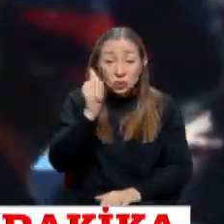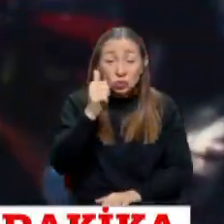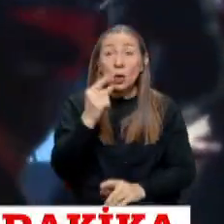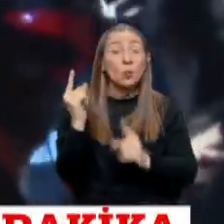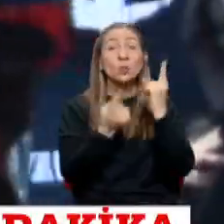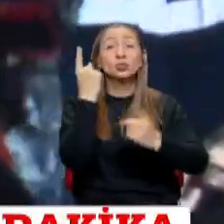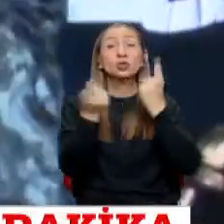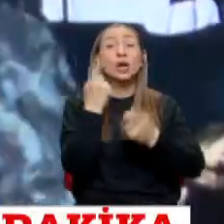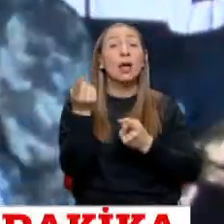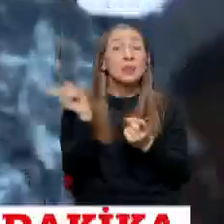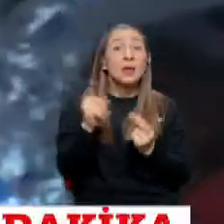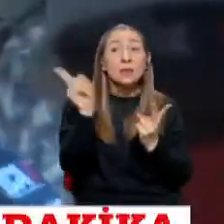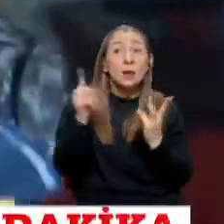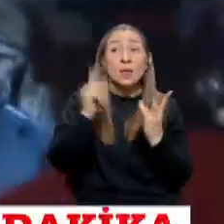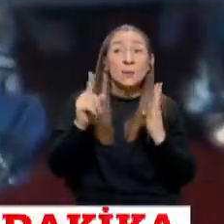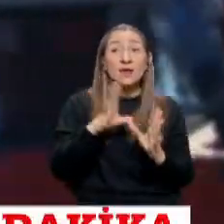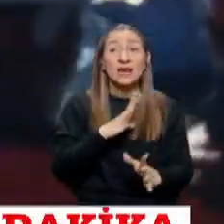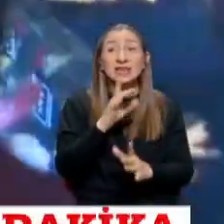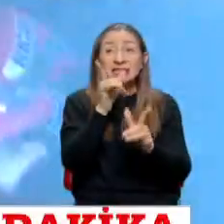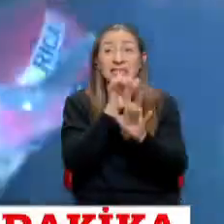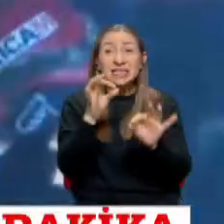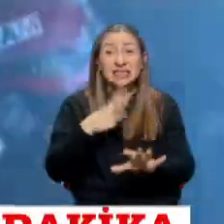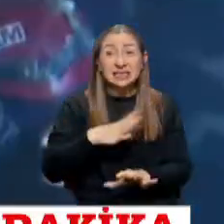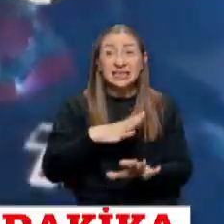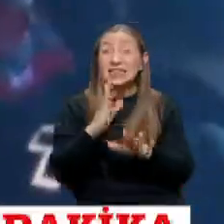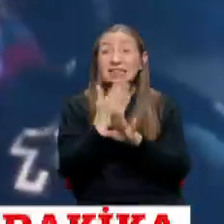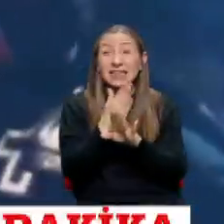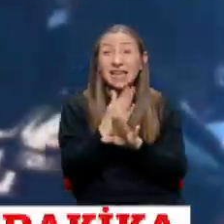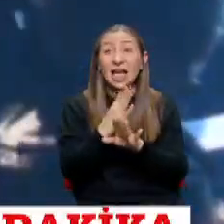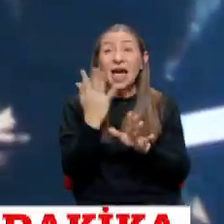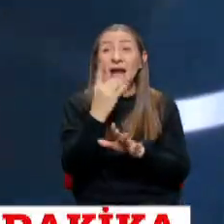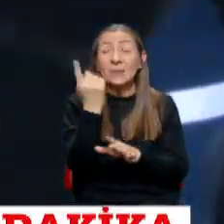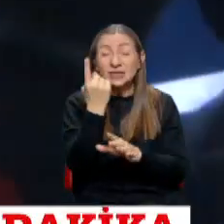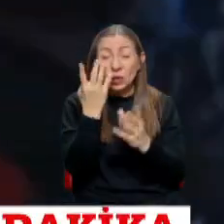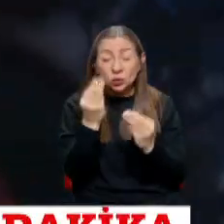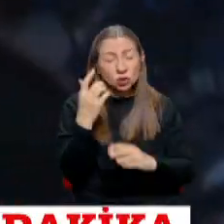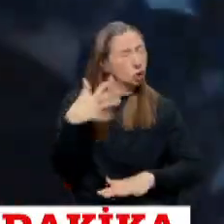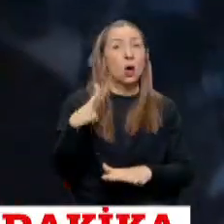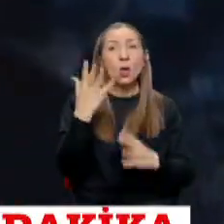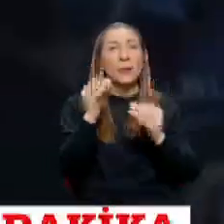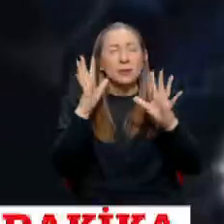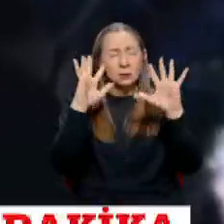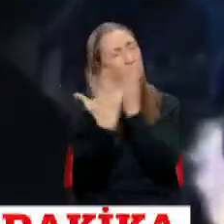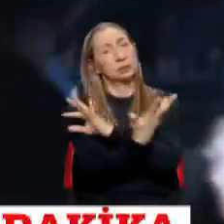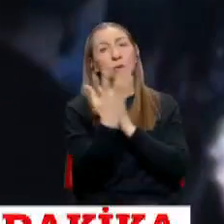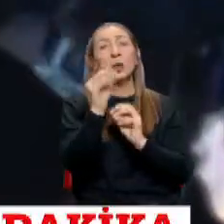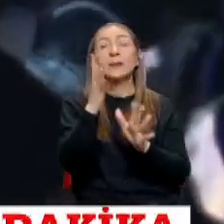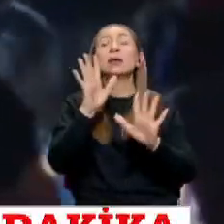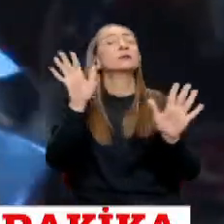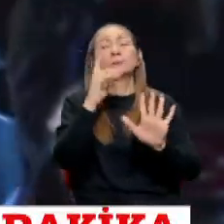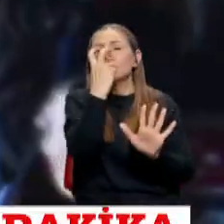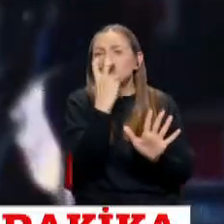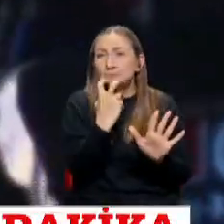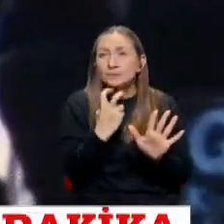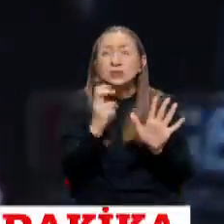de mucizeler birbirini izledi. Sessizlik istendi çünkü herhangi bir şekilde şoka girmesi istenmiyor Güler